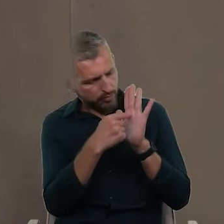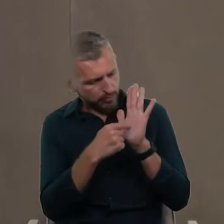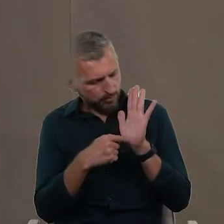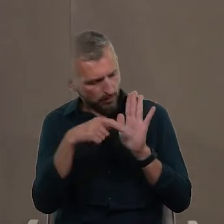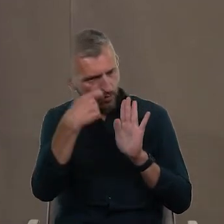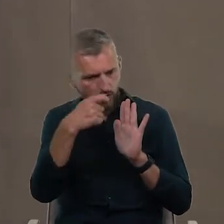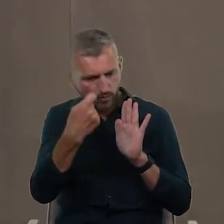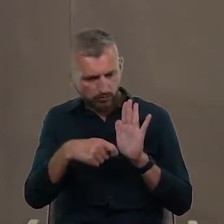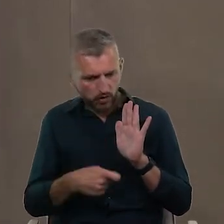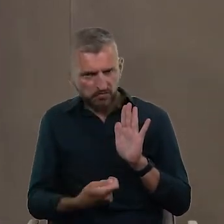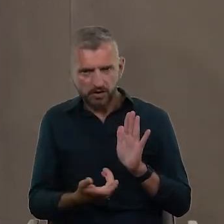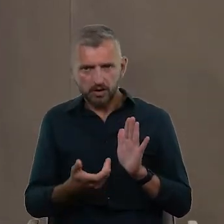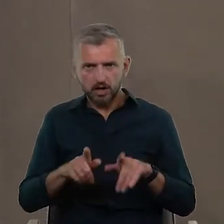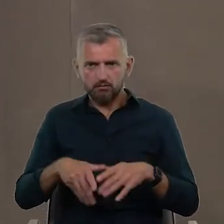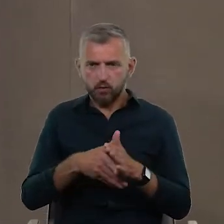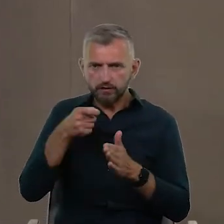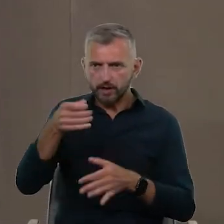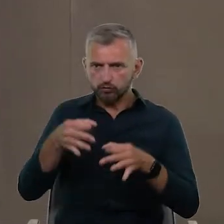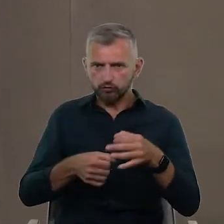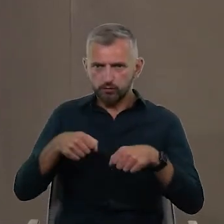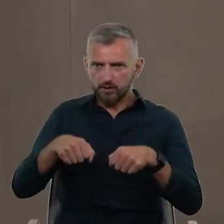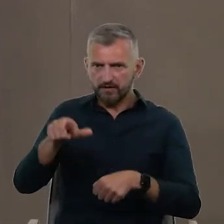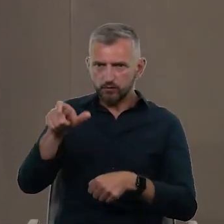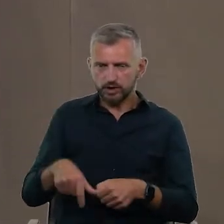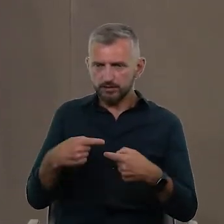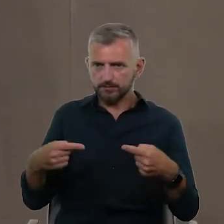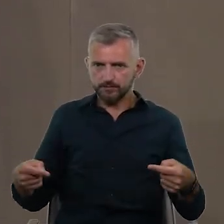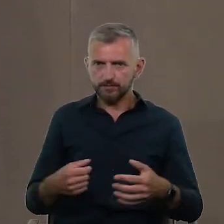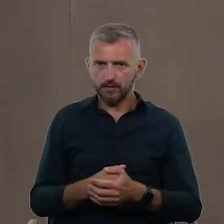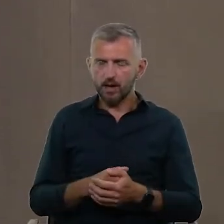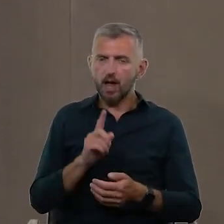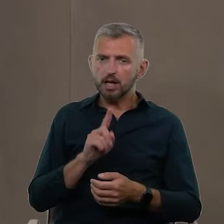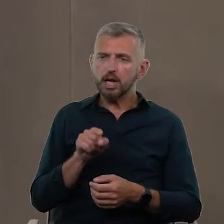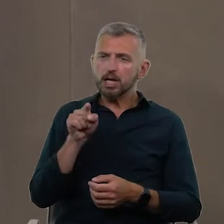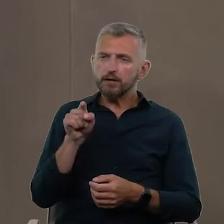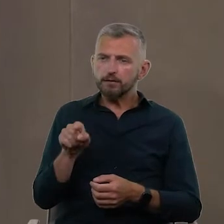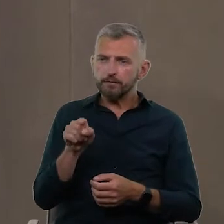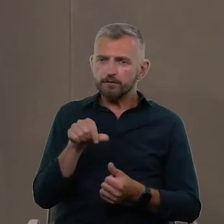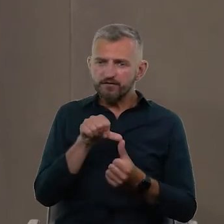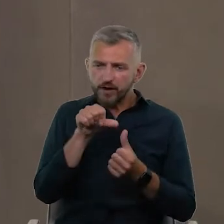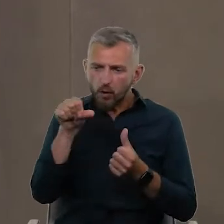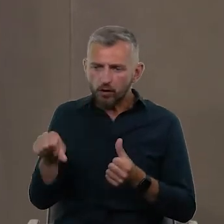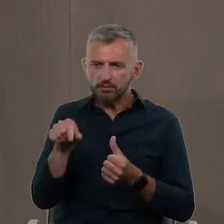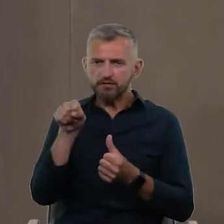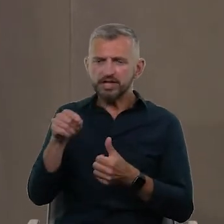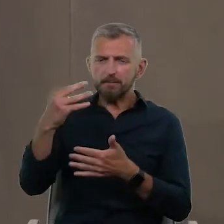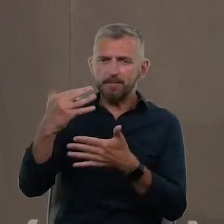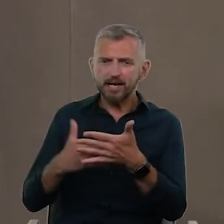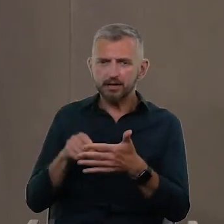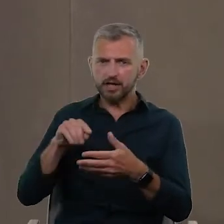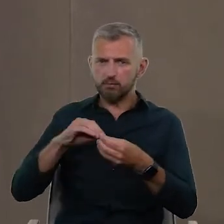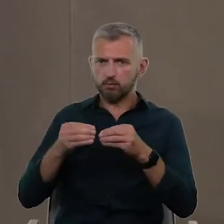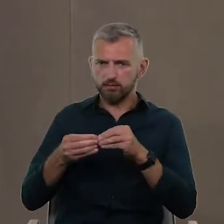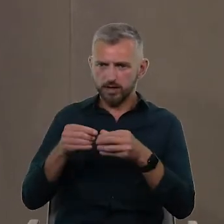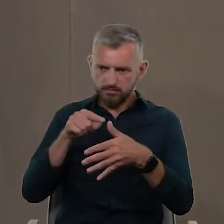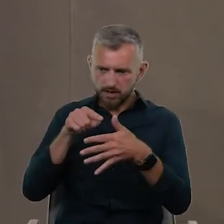і подавати до суду по правам людини і все інше. Але от ви окремо ще цей перелік цієї